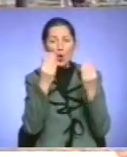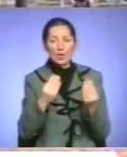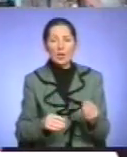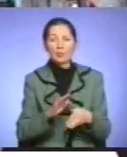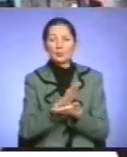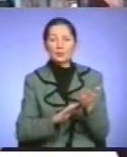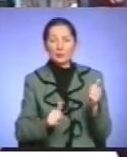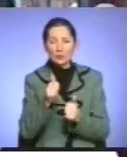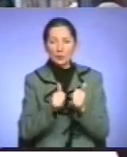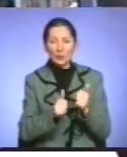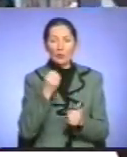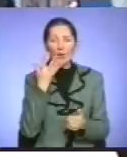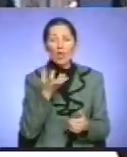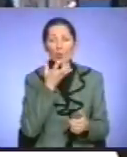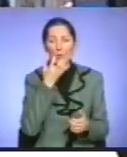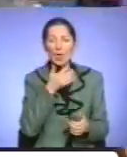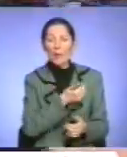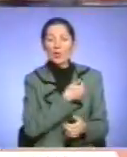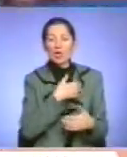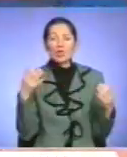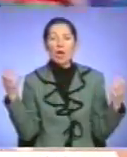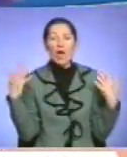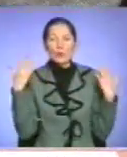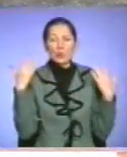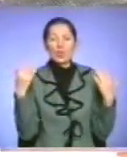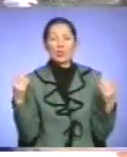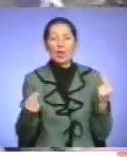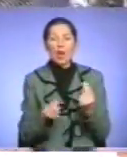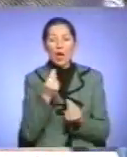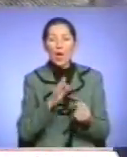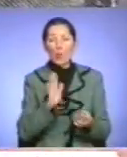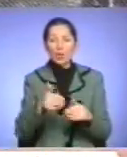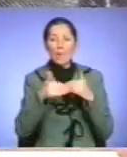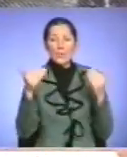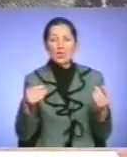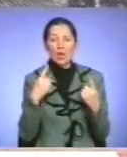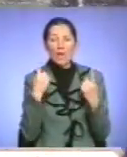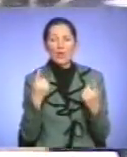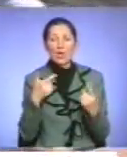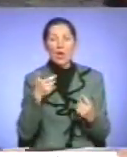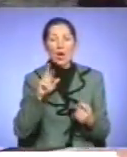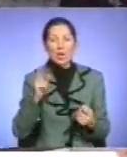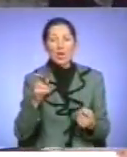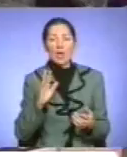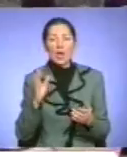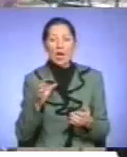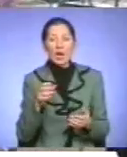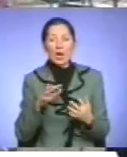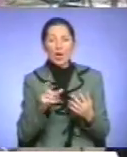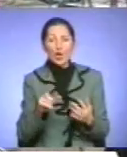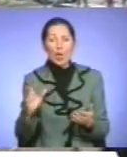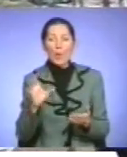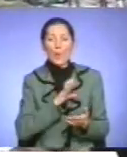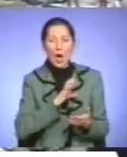Коли потепліє, бажаючих відпочити і загартуватися буде ще більше. Великогаївчани багаті спортивними здобутками. Ми